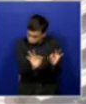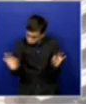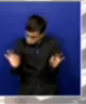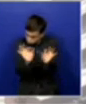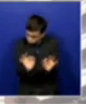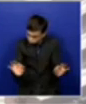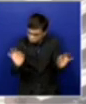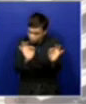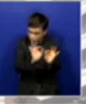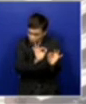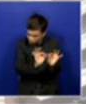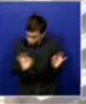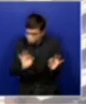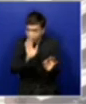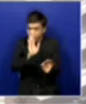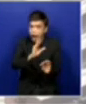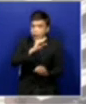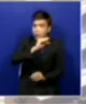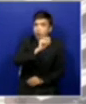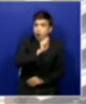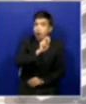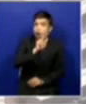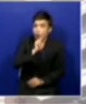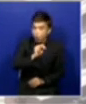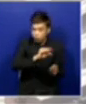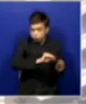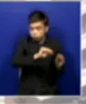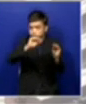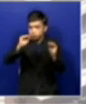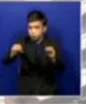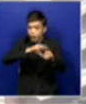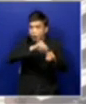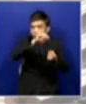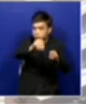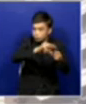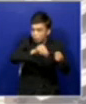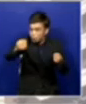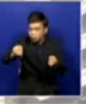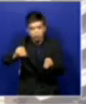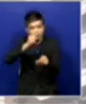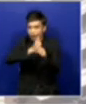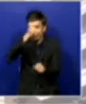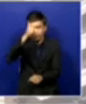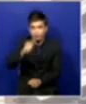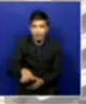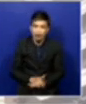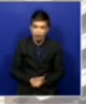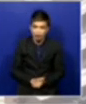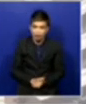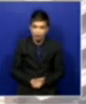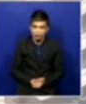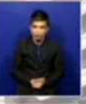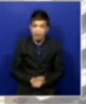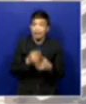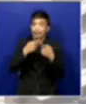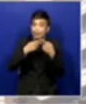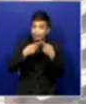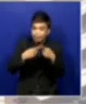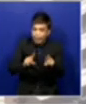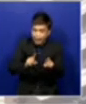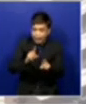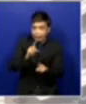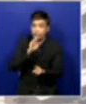แต่หน่วยงานเดียวกันนี่ได้ครับในแผนบูรณาการอาจจะข้ามหน่วยงานได้อันนี้ได้ครับเว้นแต่มีกฎหมายบั